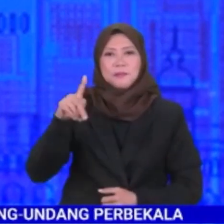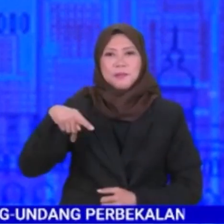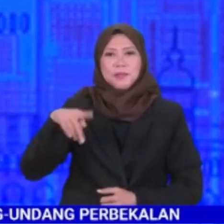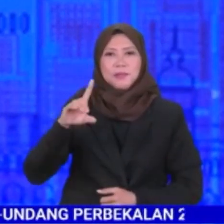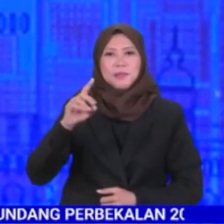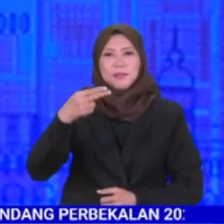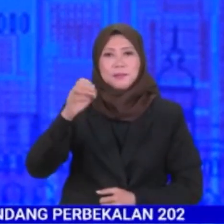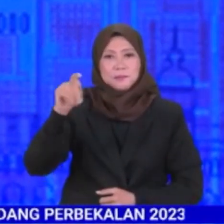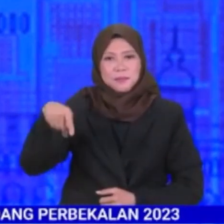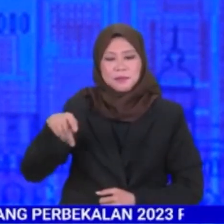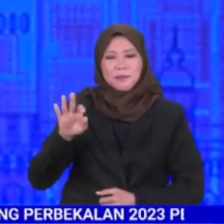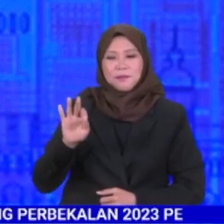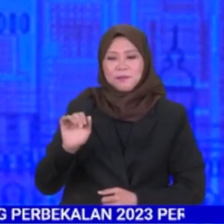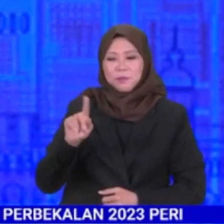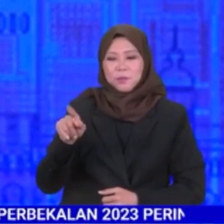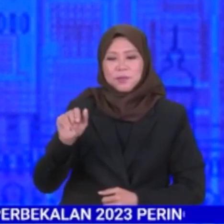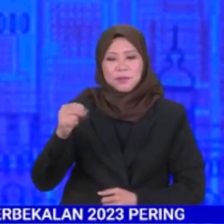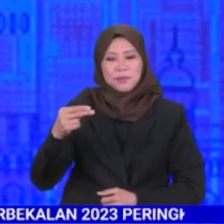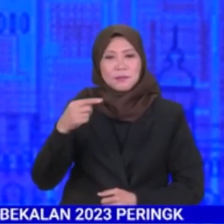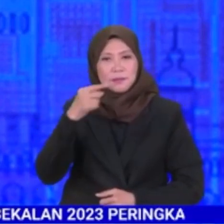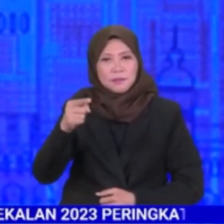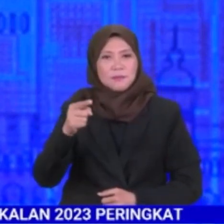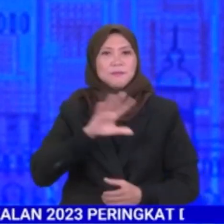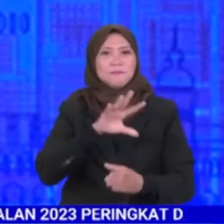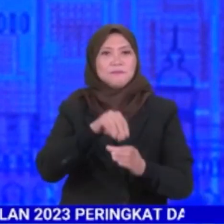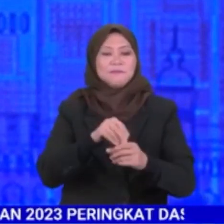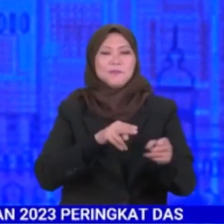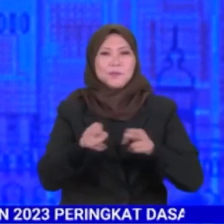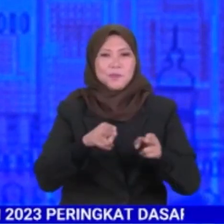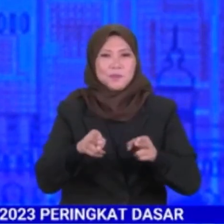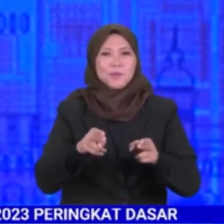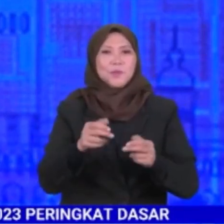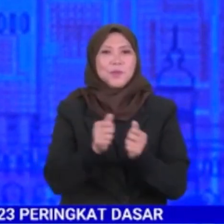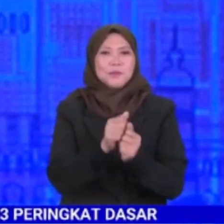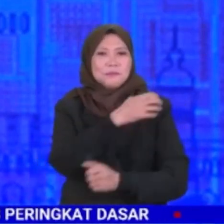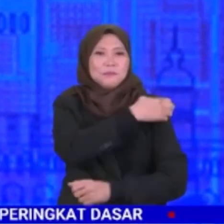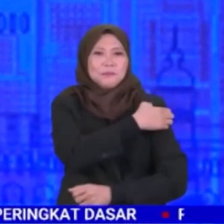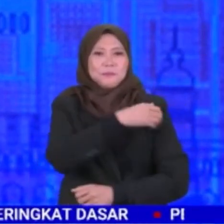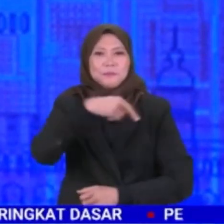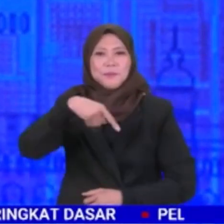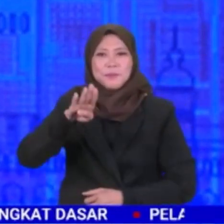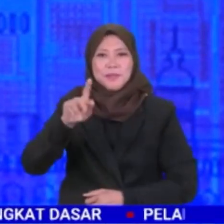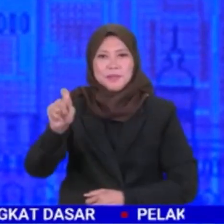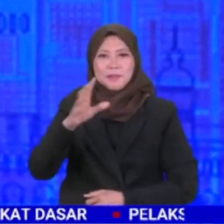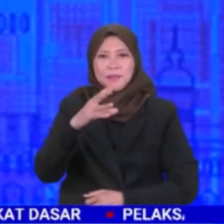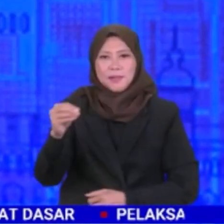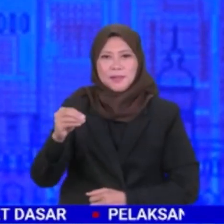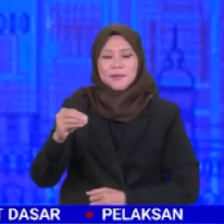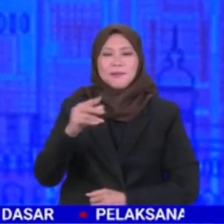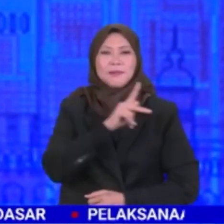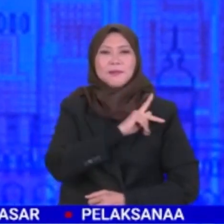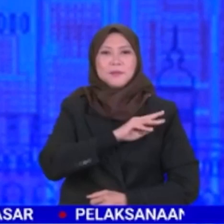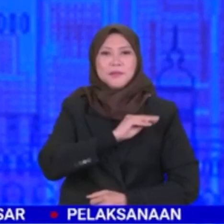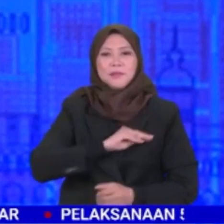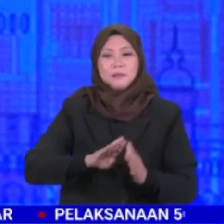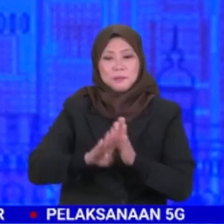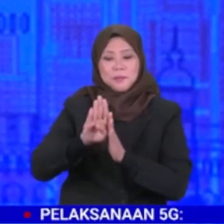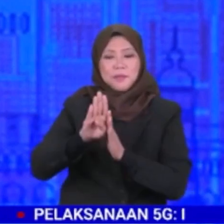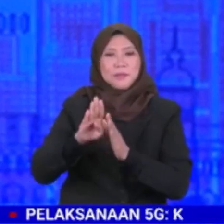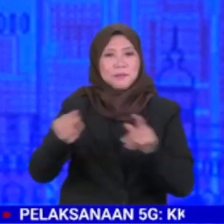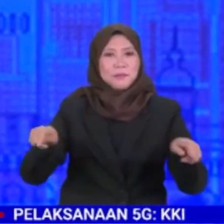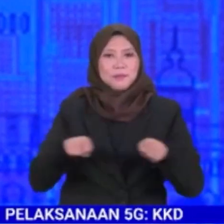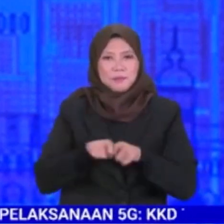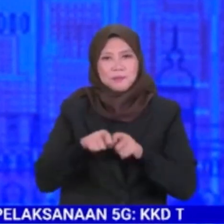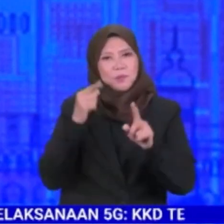Fuziah Saleh menjelaskan, sesi libat urus sedang dijalankan bersama pihak berkuasa tempatan PBT dan Kementerian Pembangunan Kerajaan Tempatan